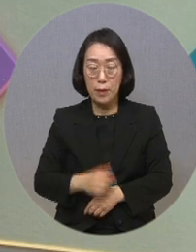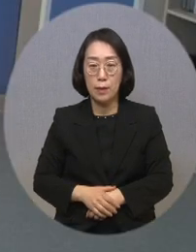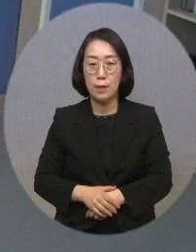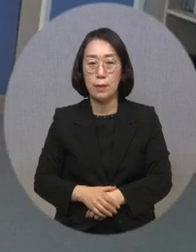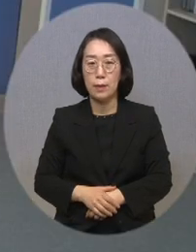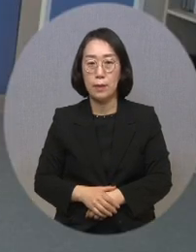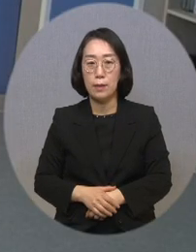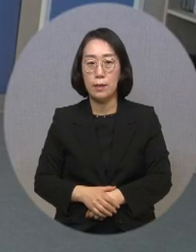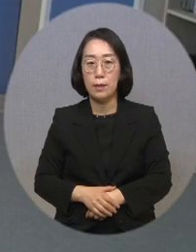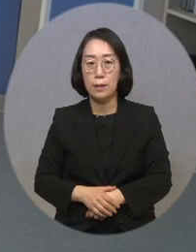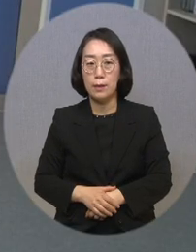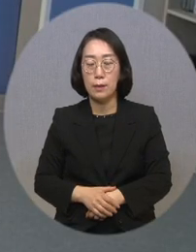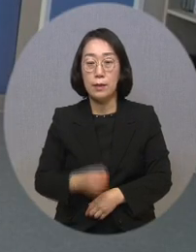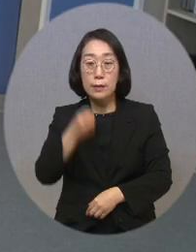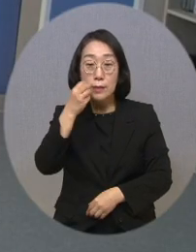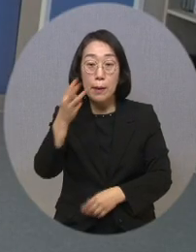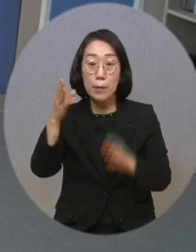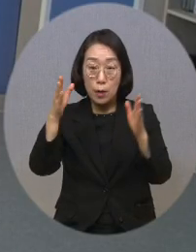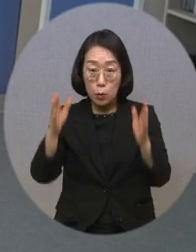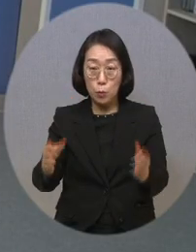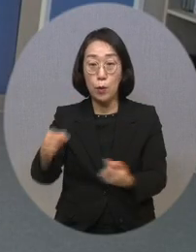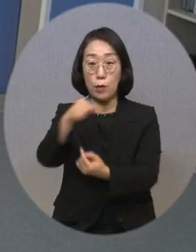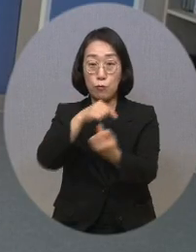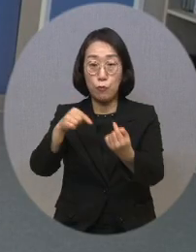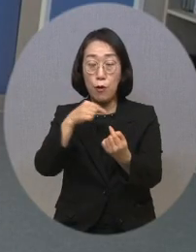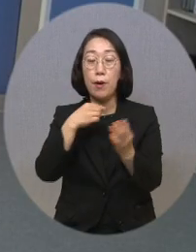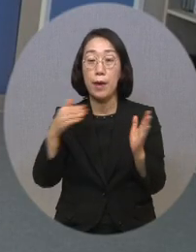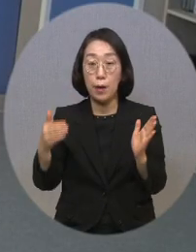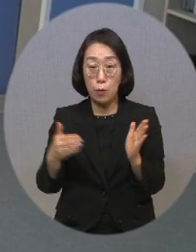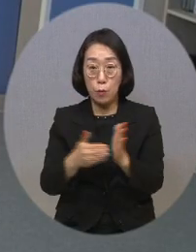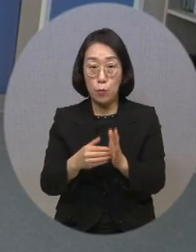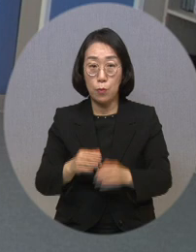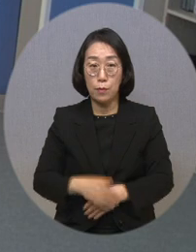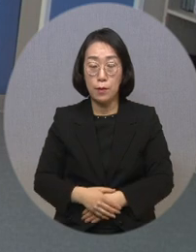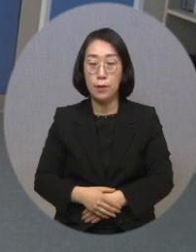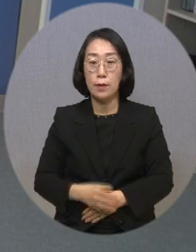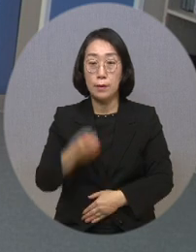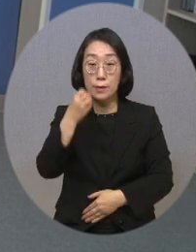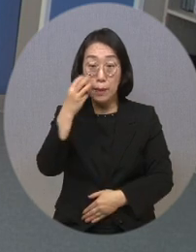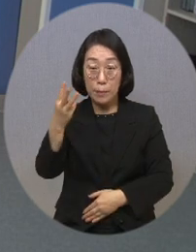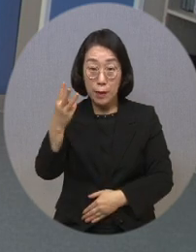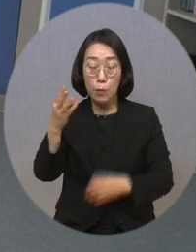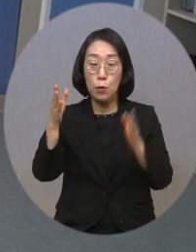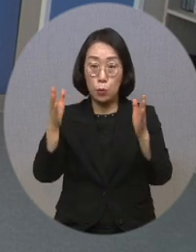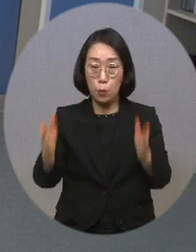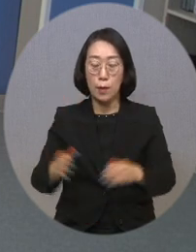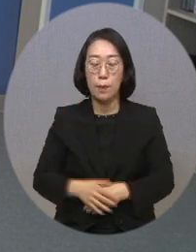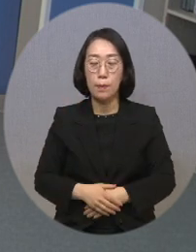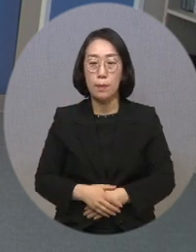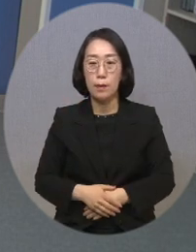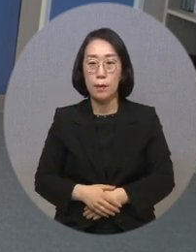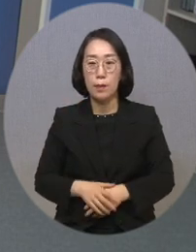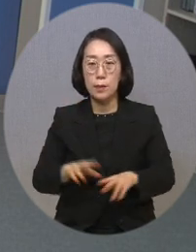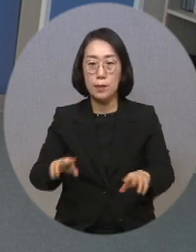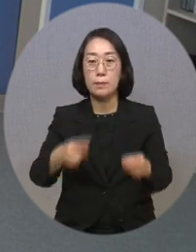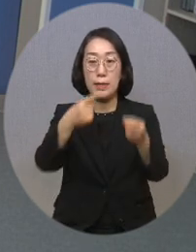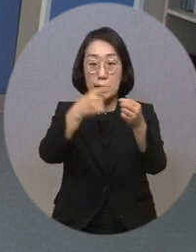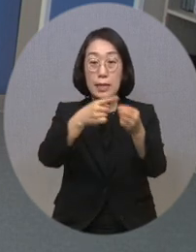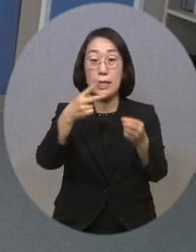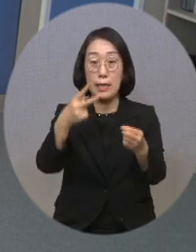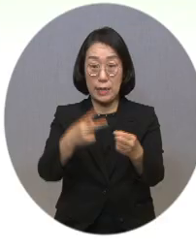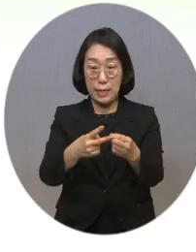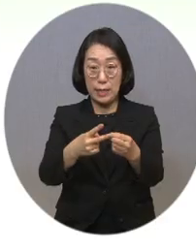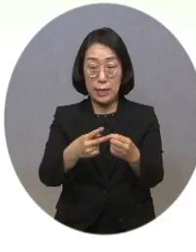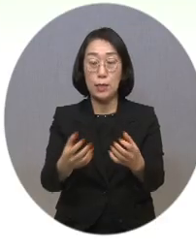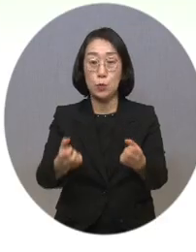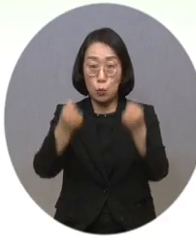3개월 동안 운영을 했고요. 그다음에 3개월 네, 3개월 동안 운영을 했고 지금 2기까지 지금 수료를